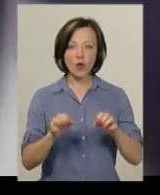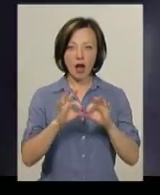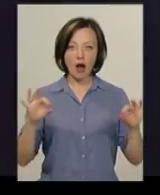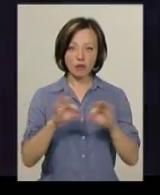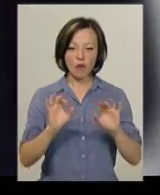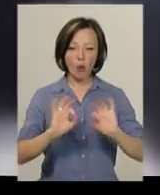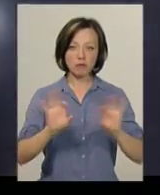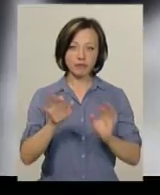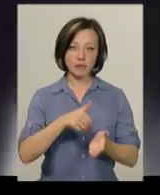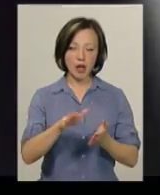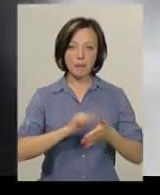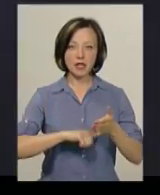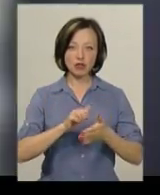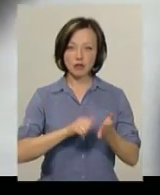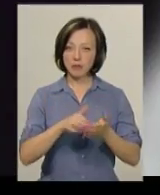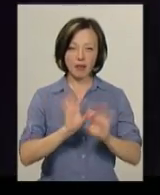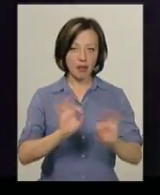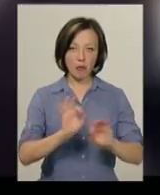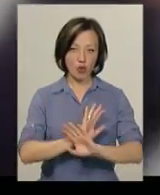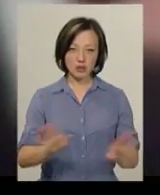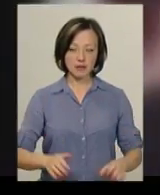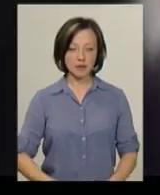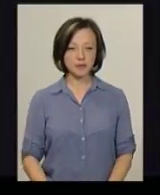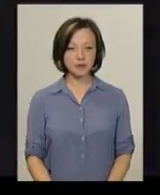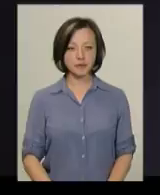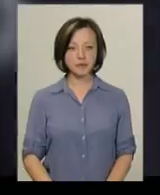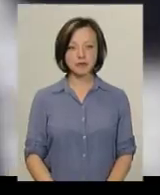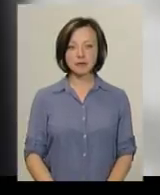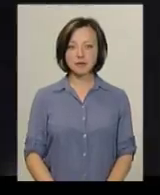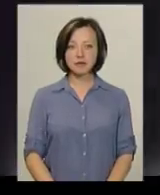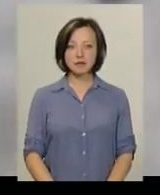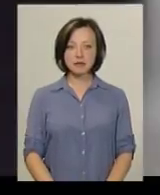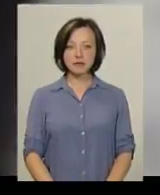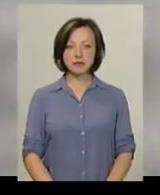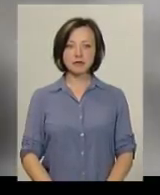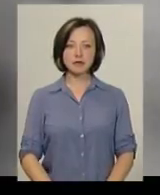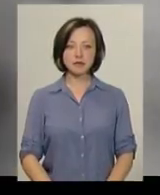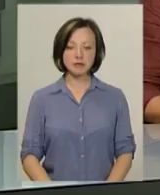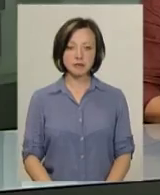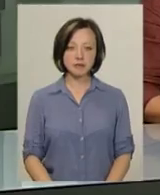коментарів відмовився. Причину відмови не пояснив. Світлана Русіна, Володимир Паламар, новини Поділля Центр.